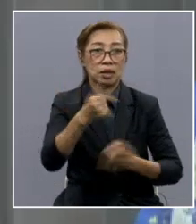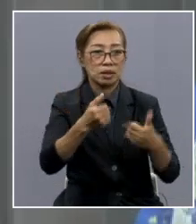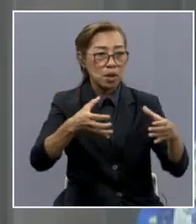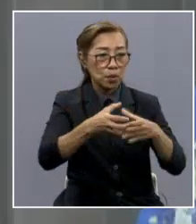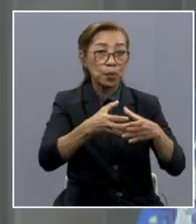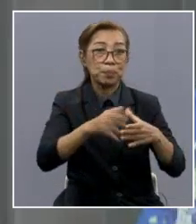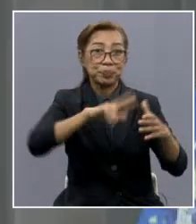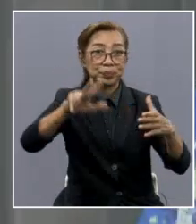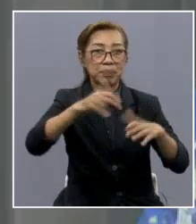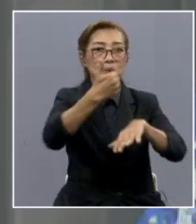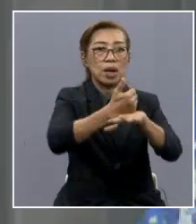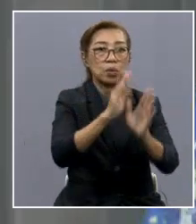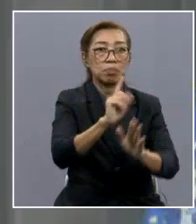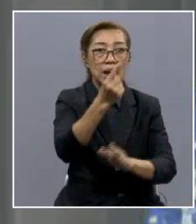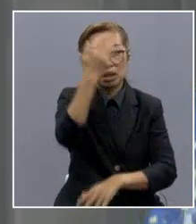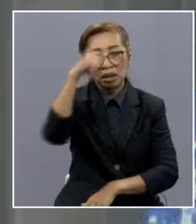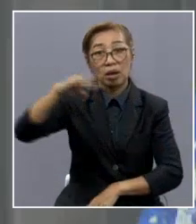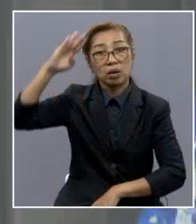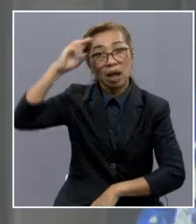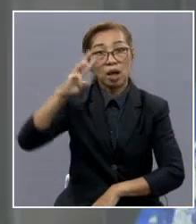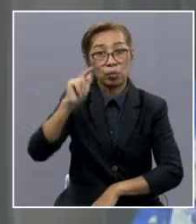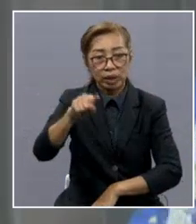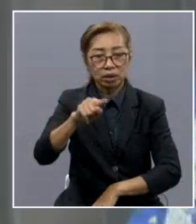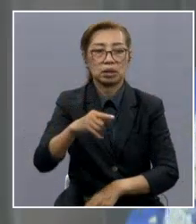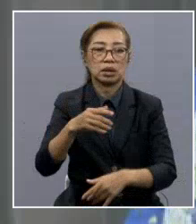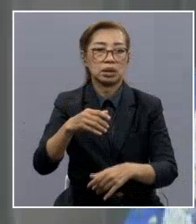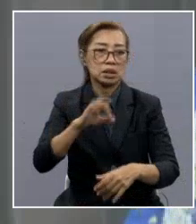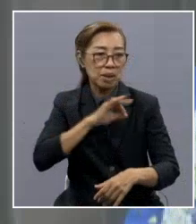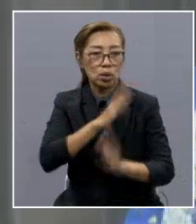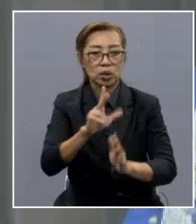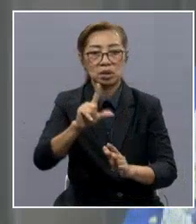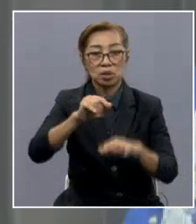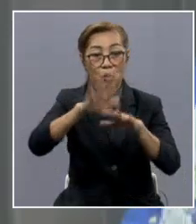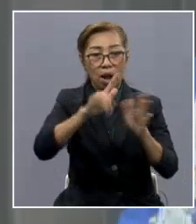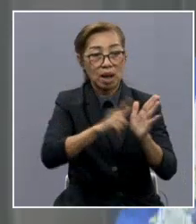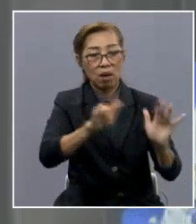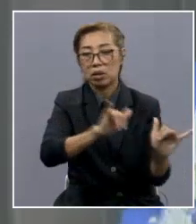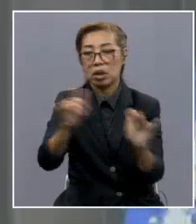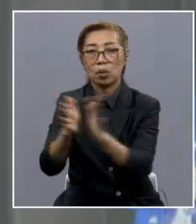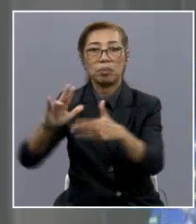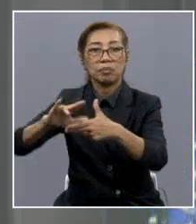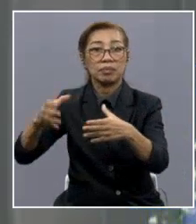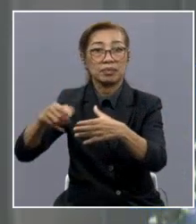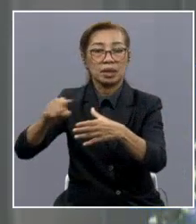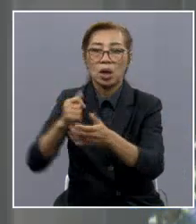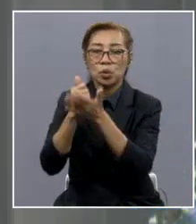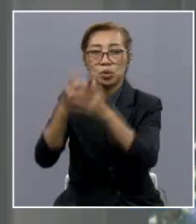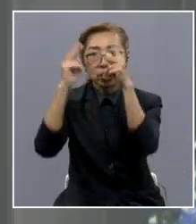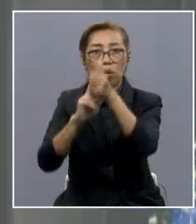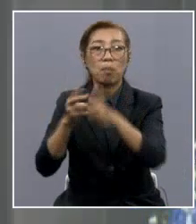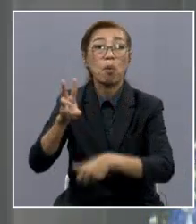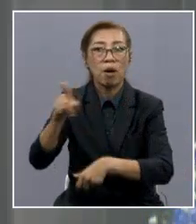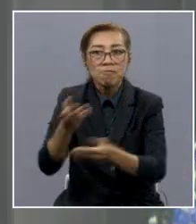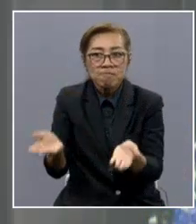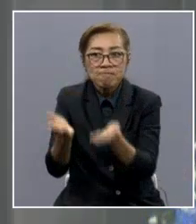ย์พร้อมทีมอีก20กว่าคนที่หอบกลับไปช่วยบิ๊กป้อมไปสู้ฝันจะสารฝันได้หรือเปล่าในการที่จะส่งต่อให้เป็นนาย